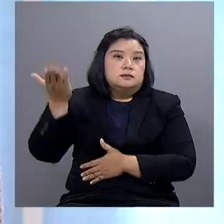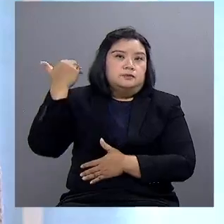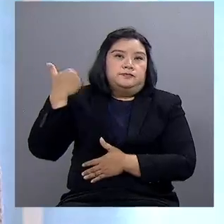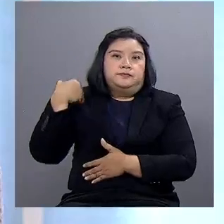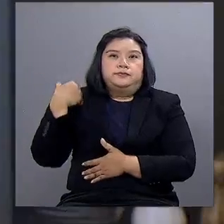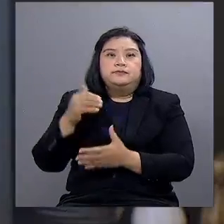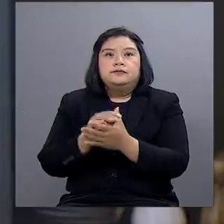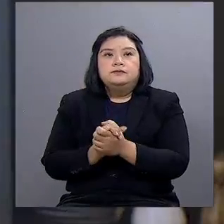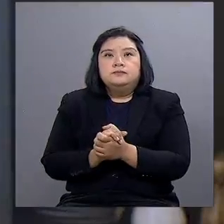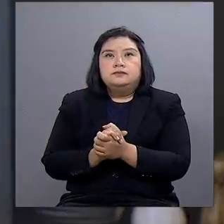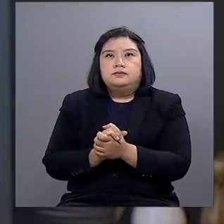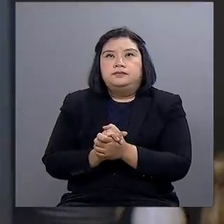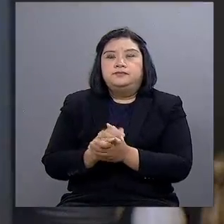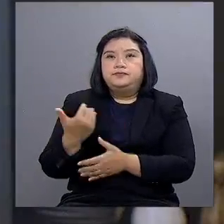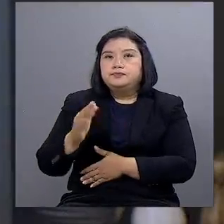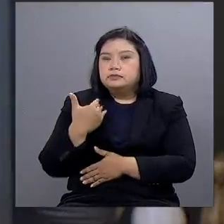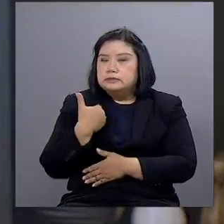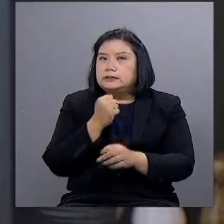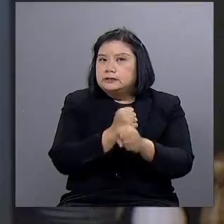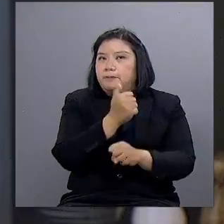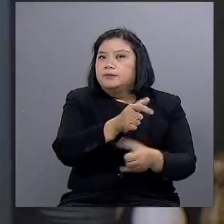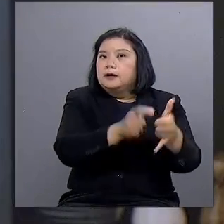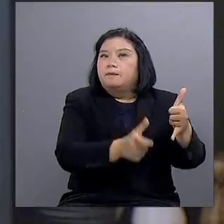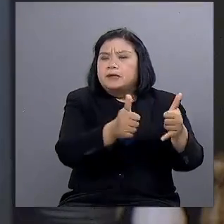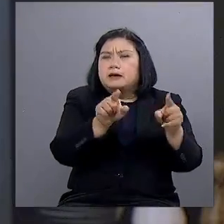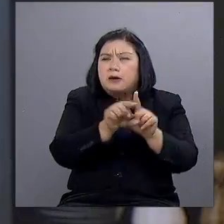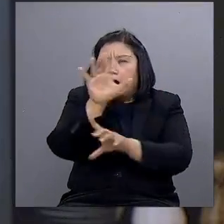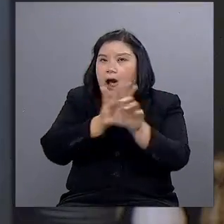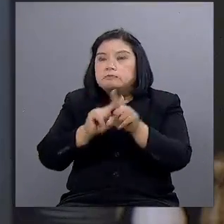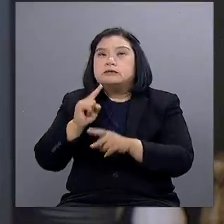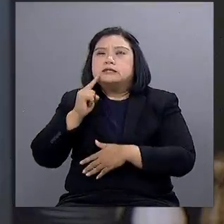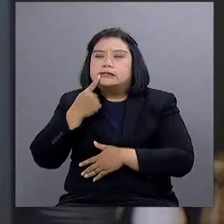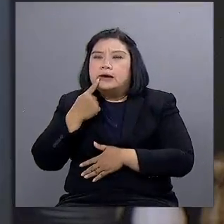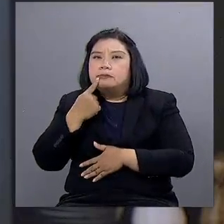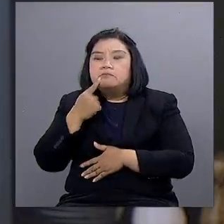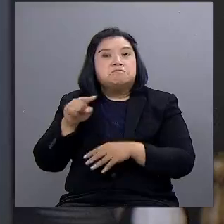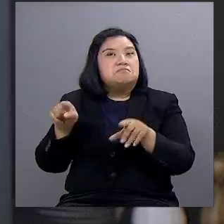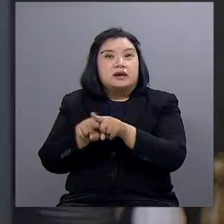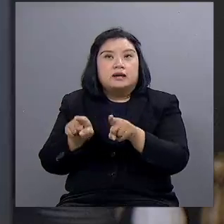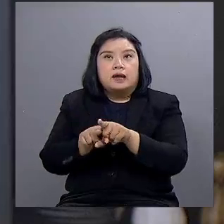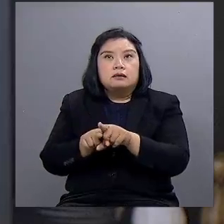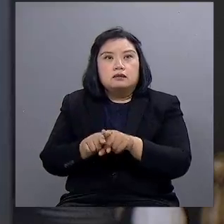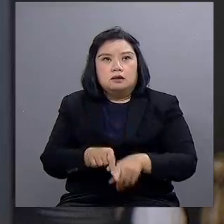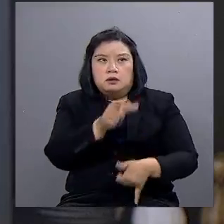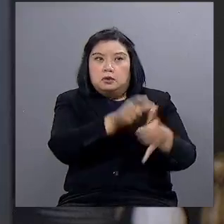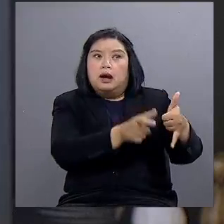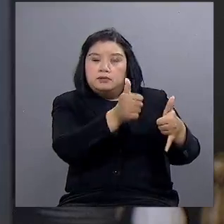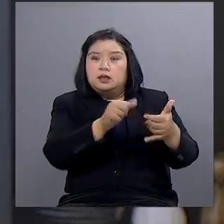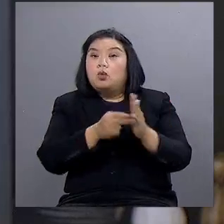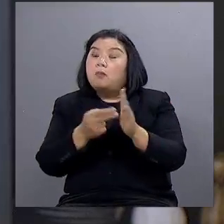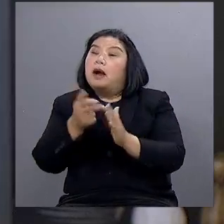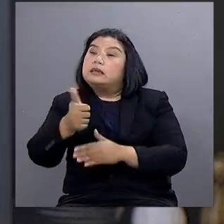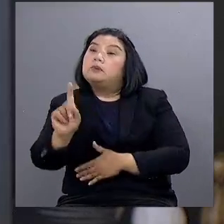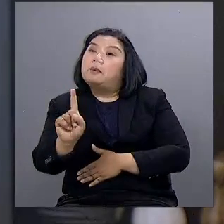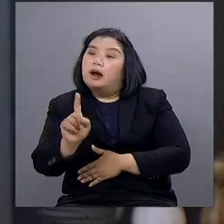องรักษาความดี ดุดเกลือ เกลือ รักษาความเค็มฉะนั้นเวลาใครบอกว่าผมคุณดีคุณนิยามความดีของคุณอยู่ซิผมก็เลยบอกว่าผม